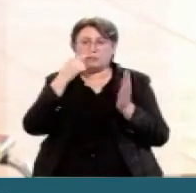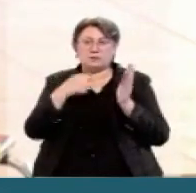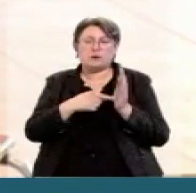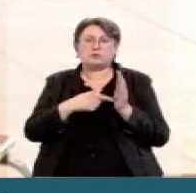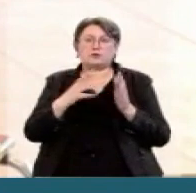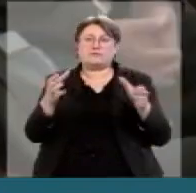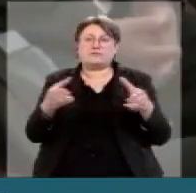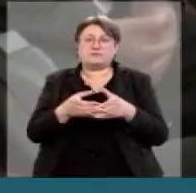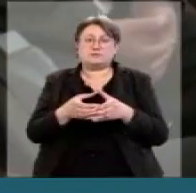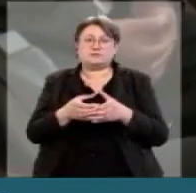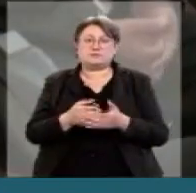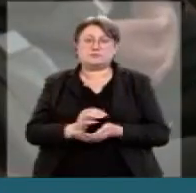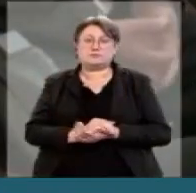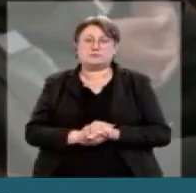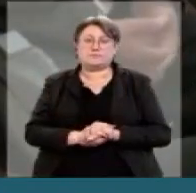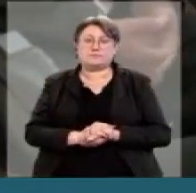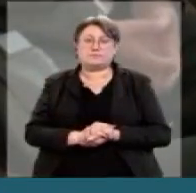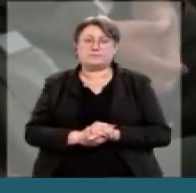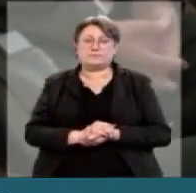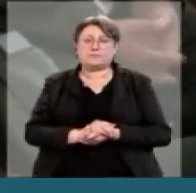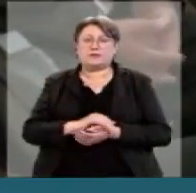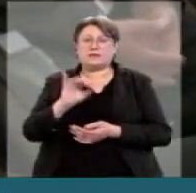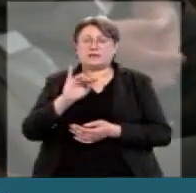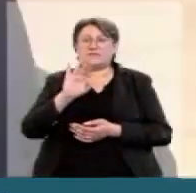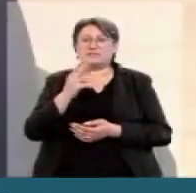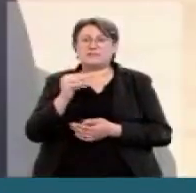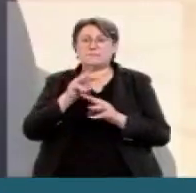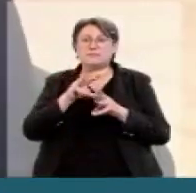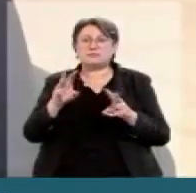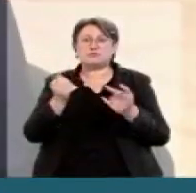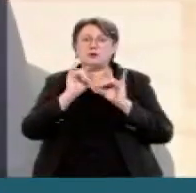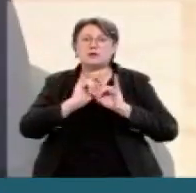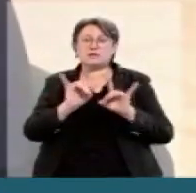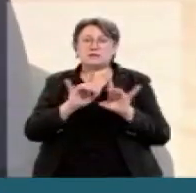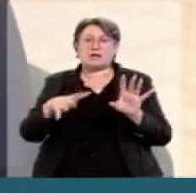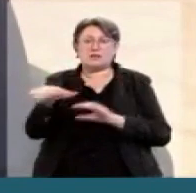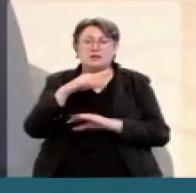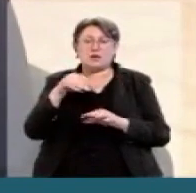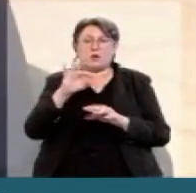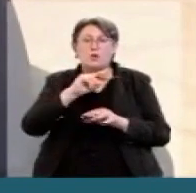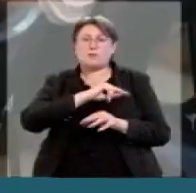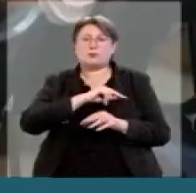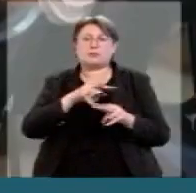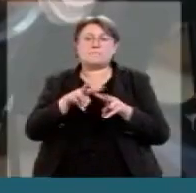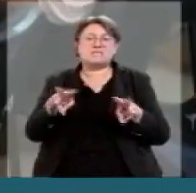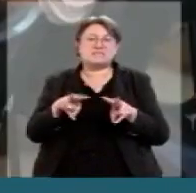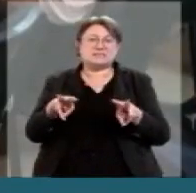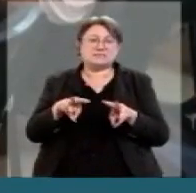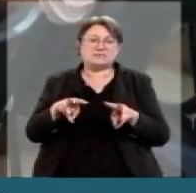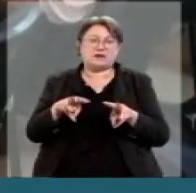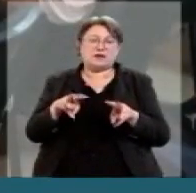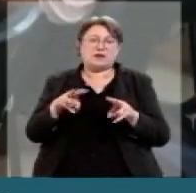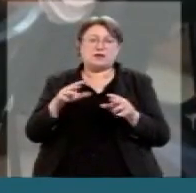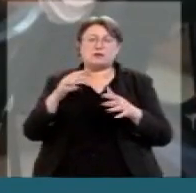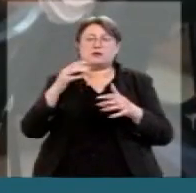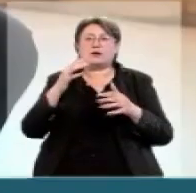әзірлеп жатырмыз. Сонымен қатар вице-министр Тобыл жұртшылығына министрліктің этнос аралық келісім және дін саласында атқарып